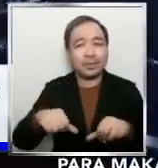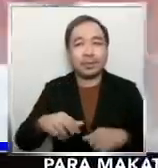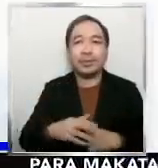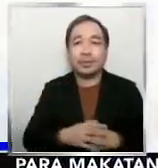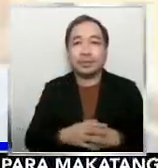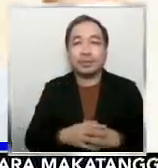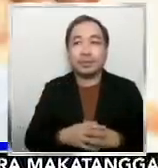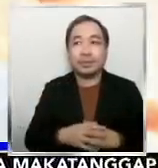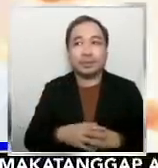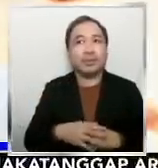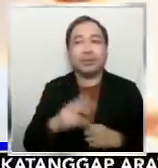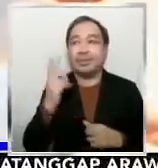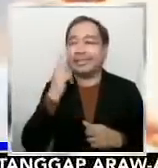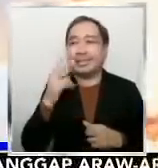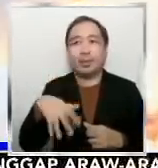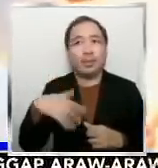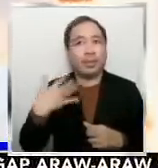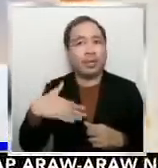ng production.